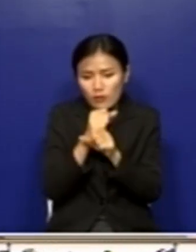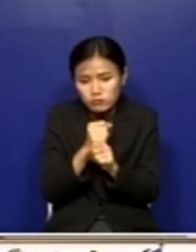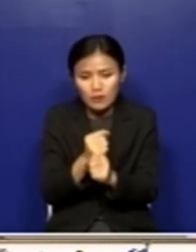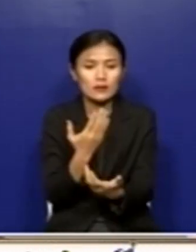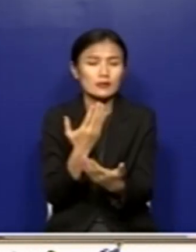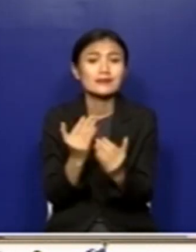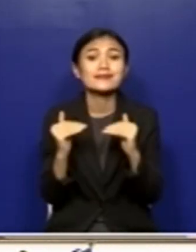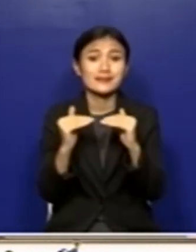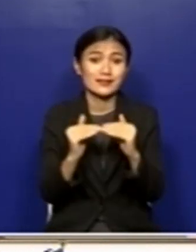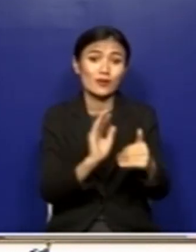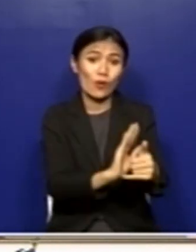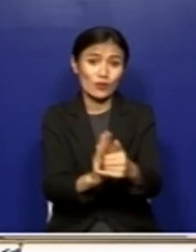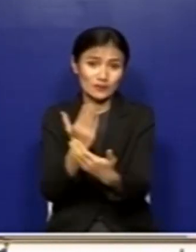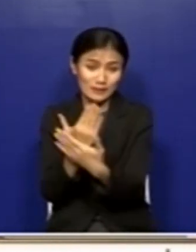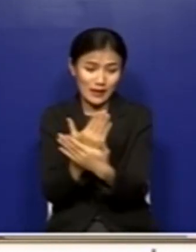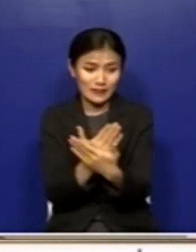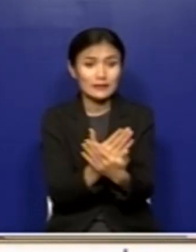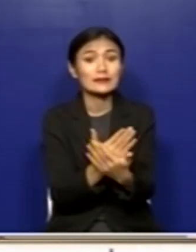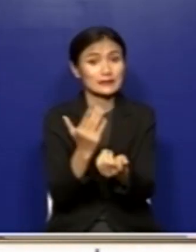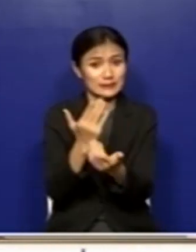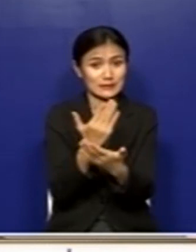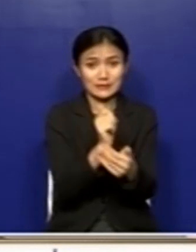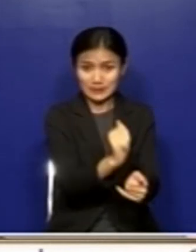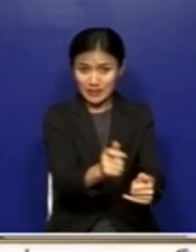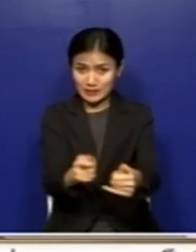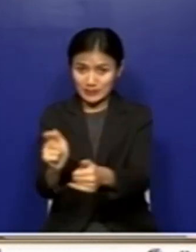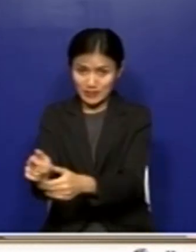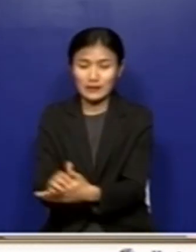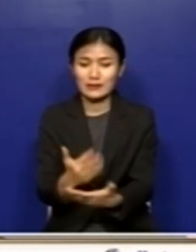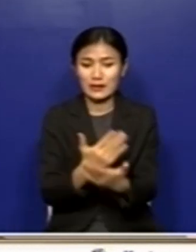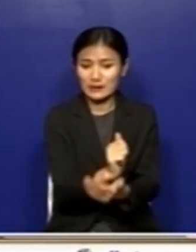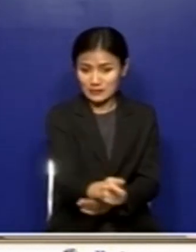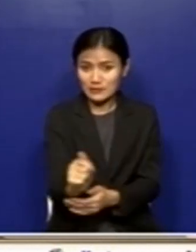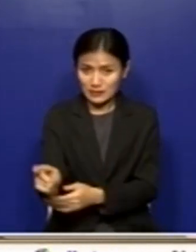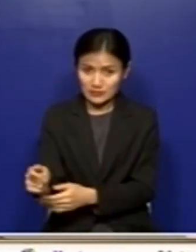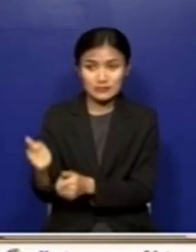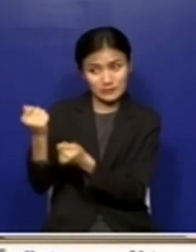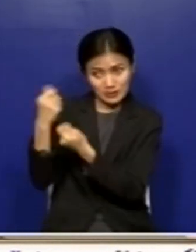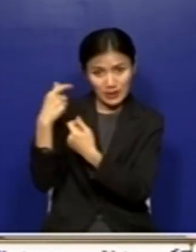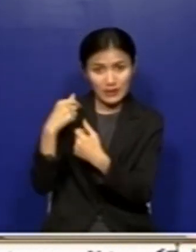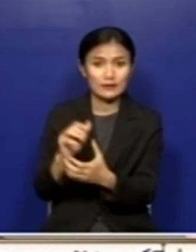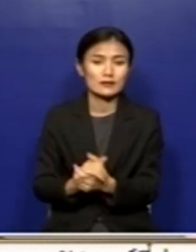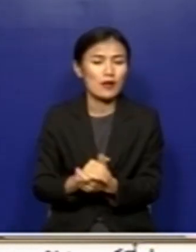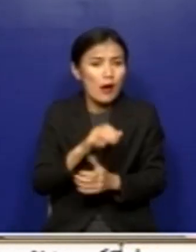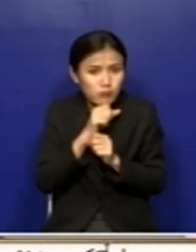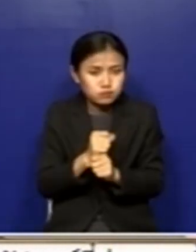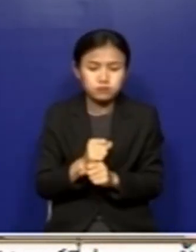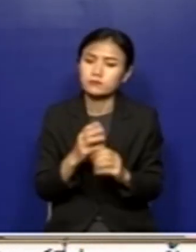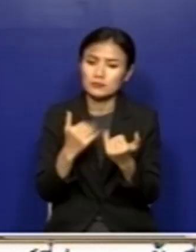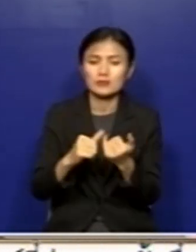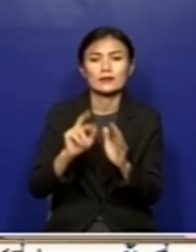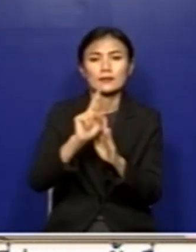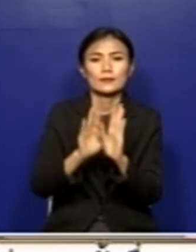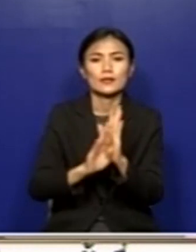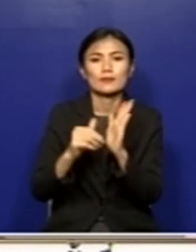ก็ควรจะออกระเบียบใหม่หรือแก้ระ